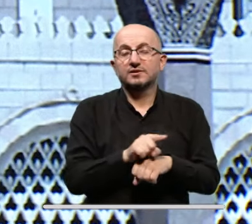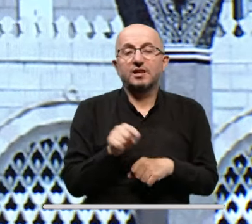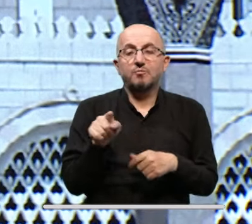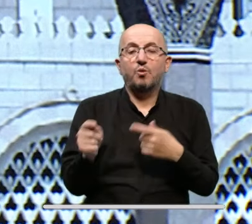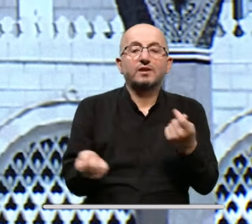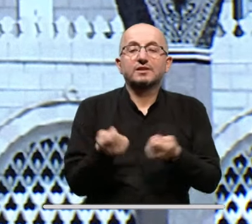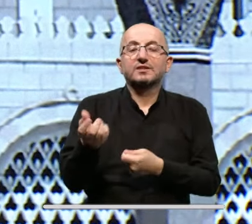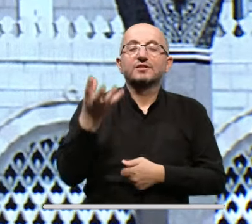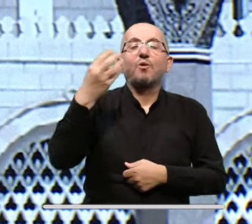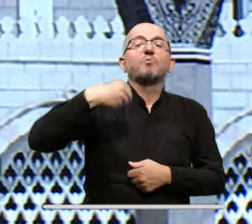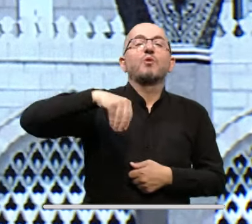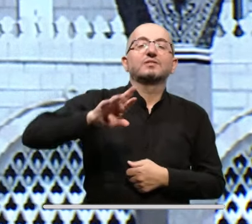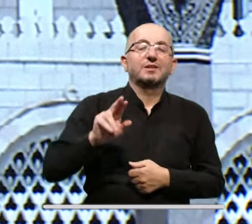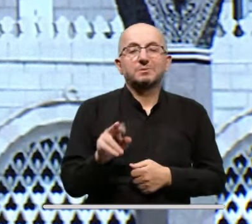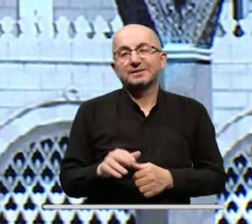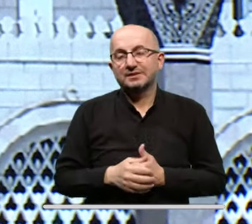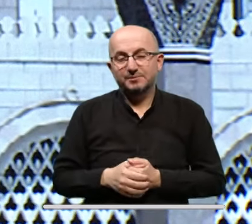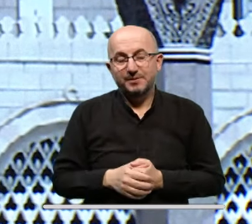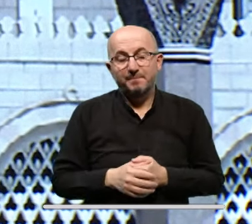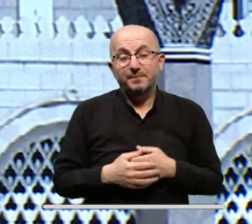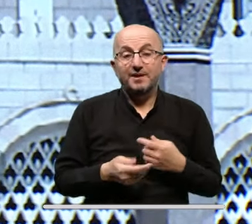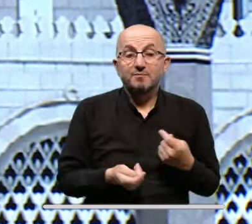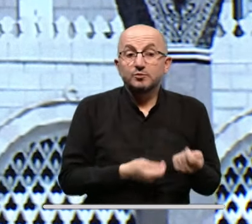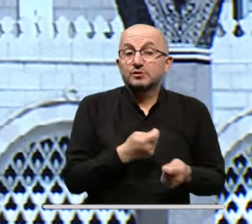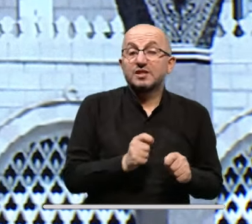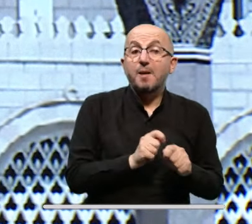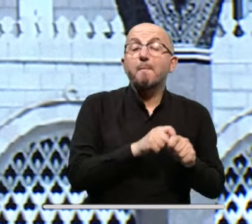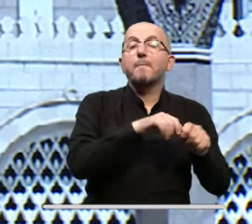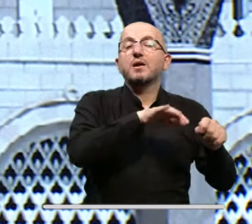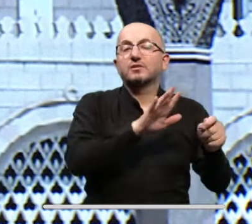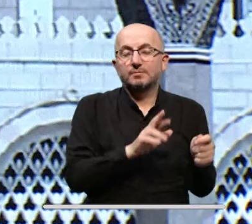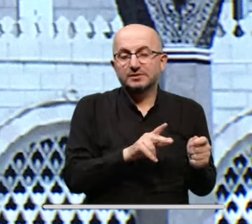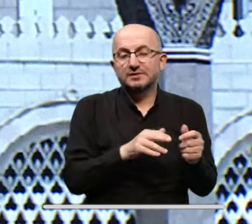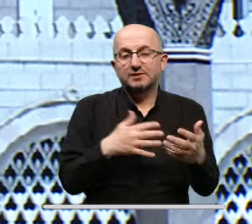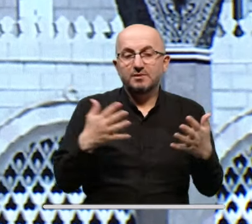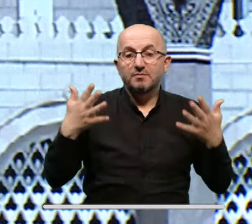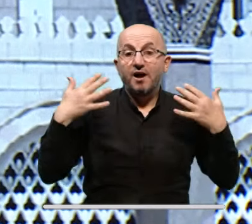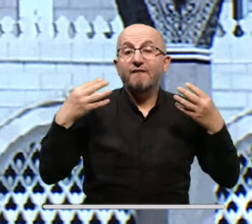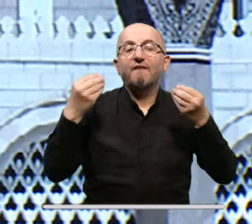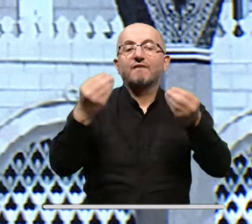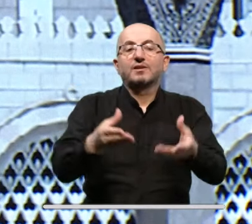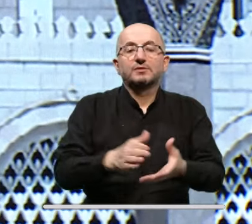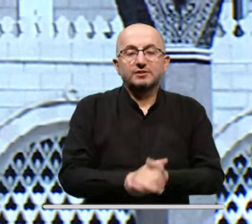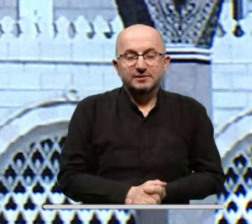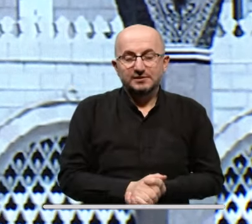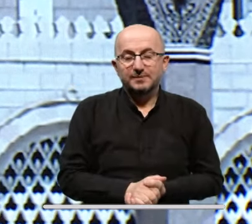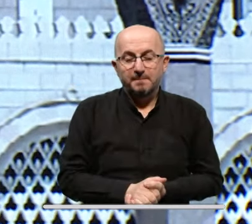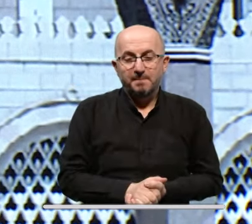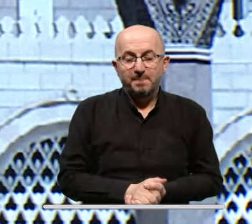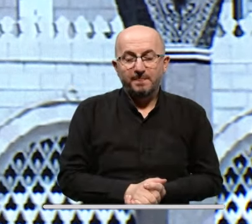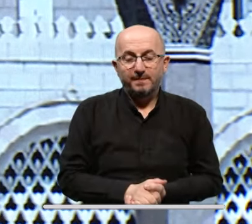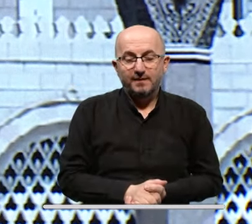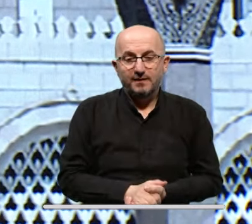olmayacakmış gibi yani bu işi yapmayacak mışı gibi bir hav vermişiz Şimdi siz bana diyorsunuz ki